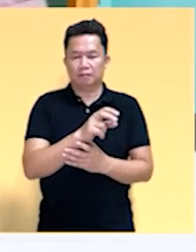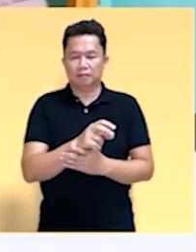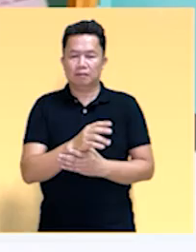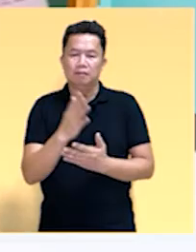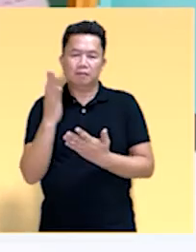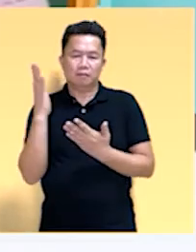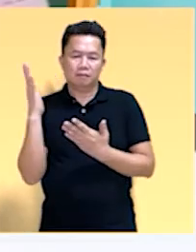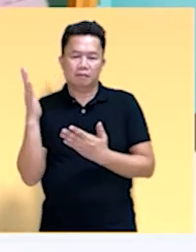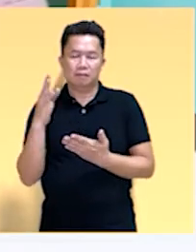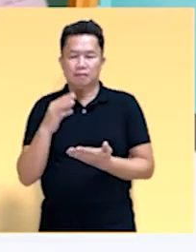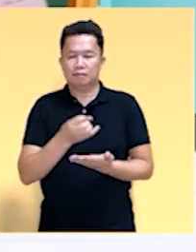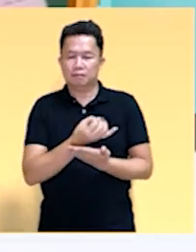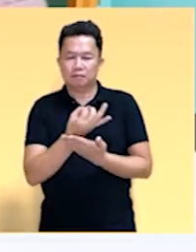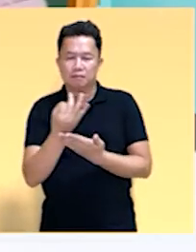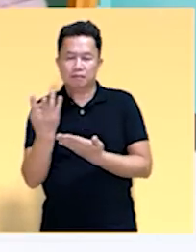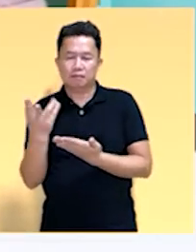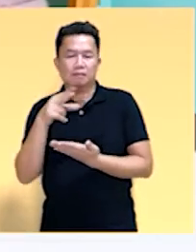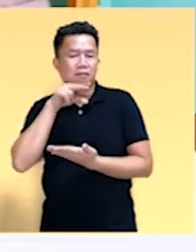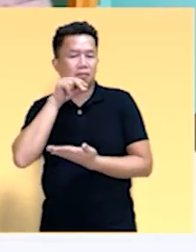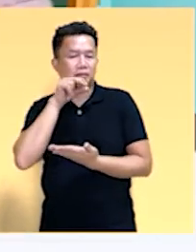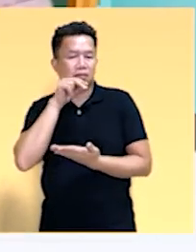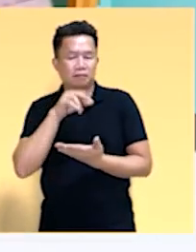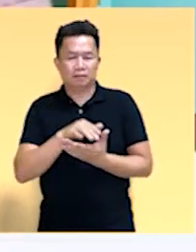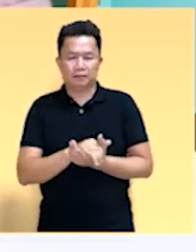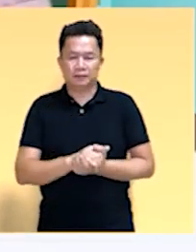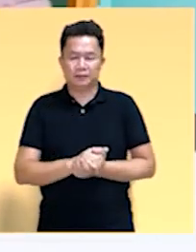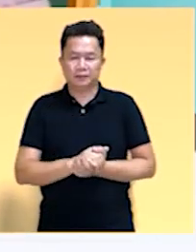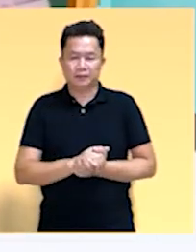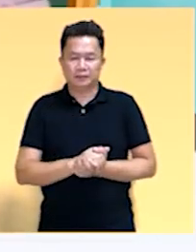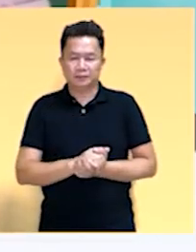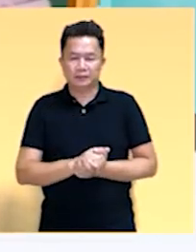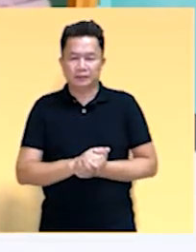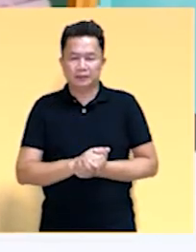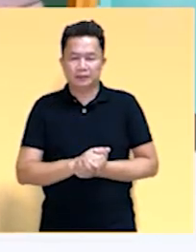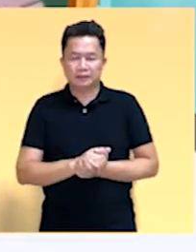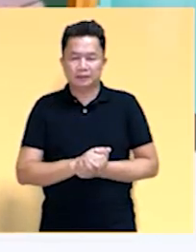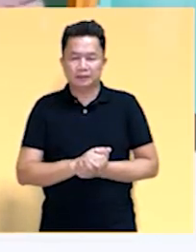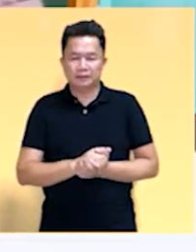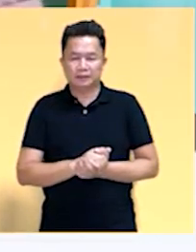1,713. Ito ang bilang ng mga pato.